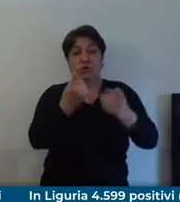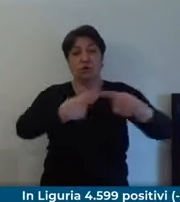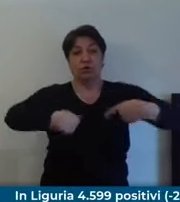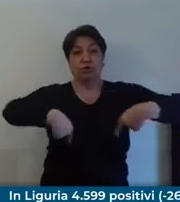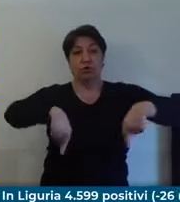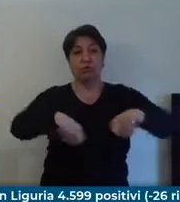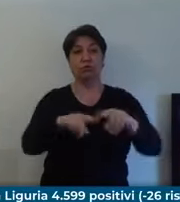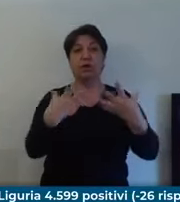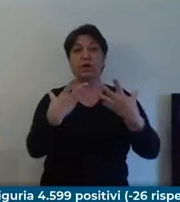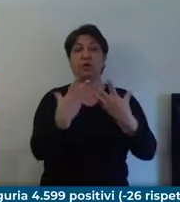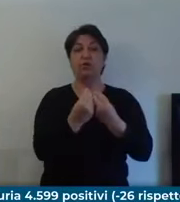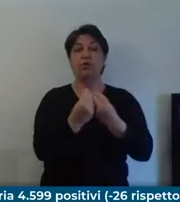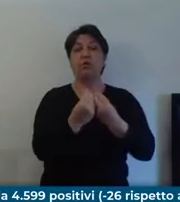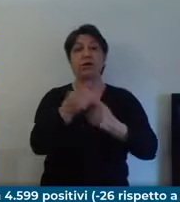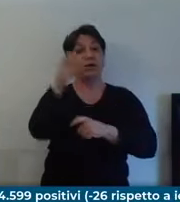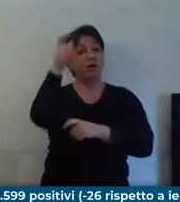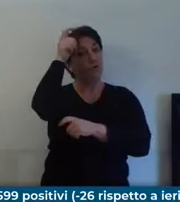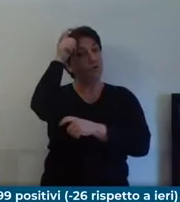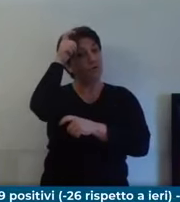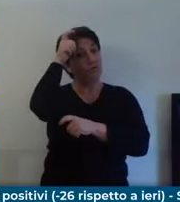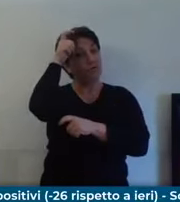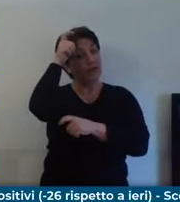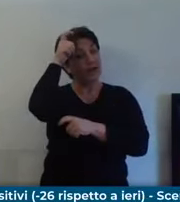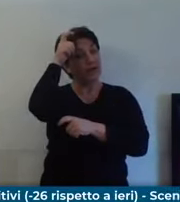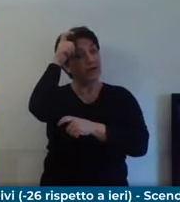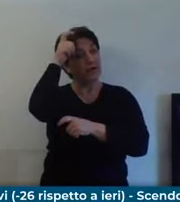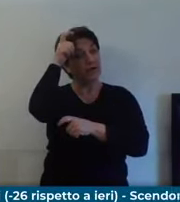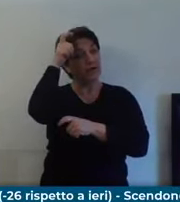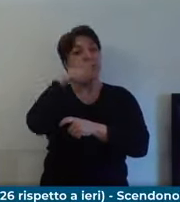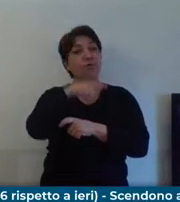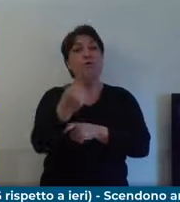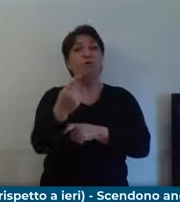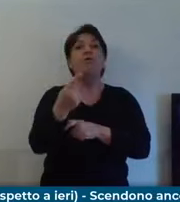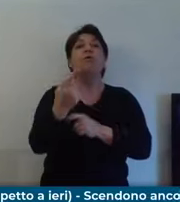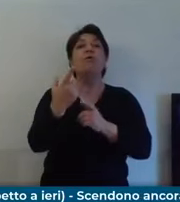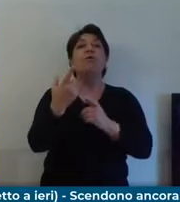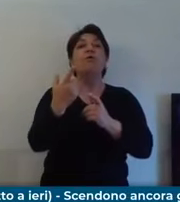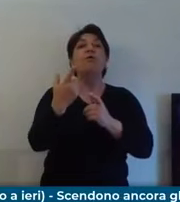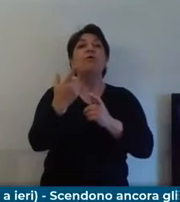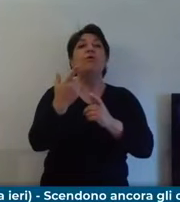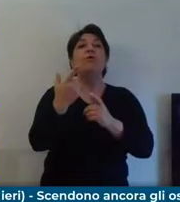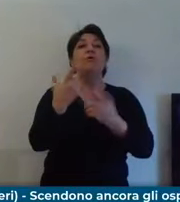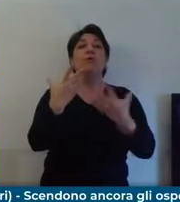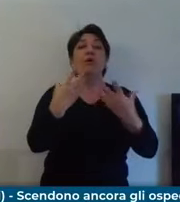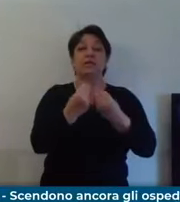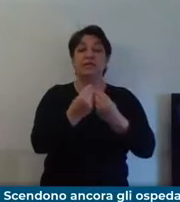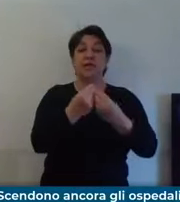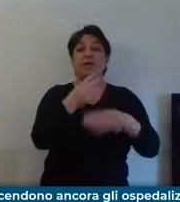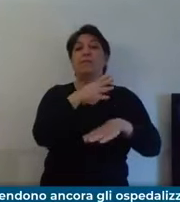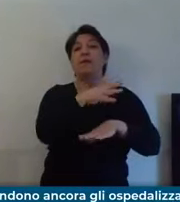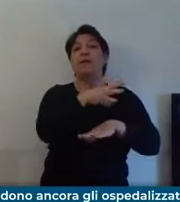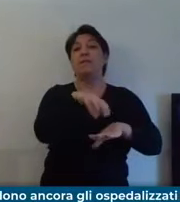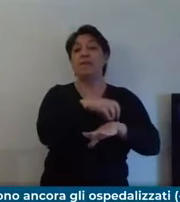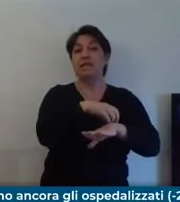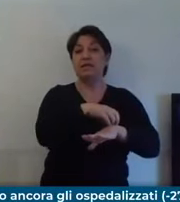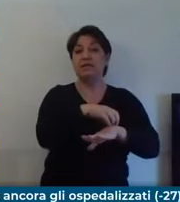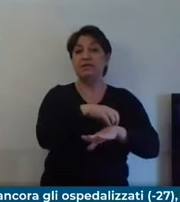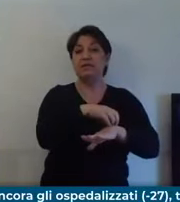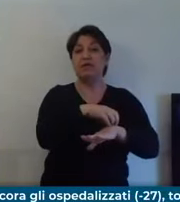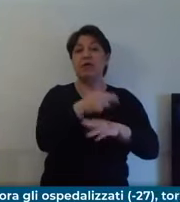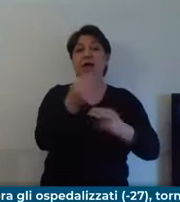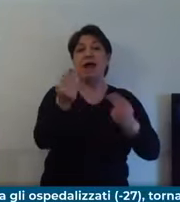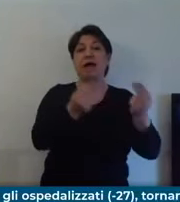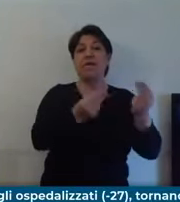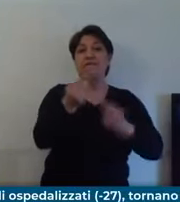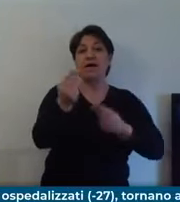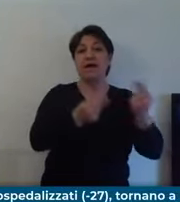col Presidente del Consiglio, Ministro degli Affari Regionali e Ministro della Salute per costruire l'impianto